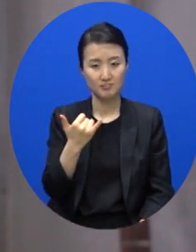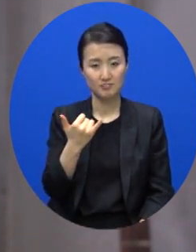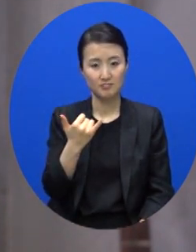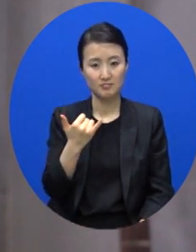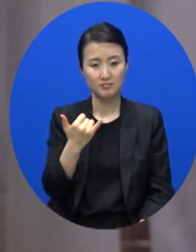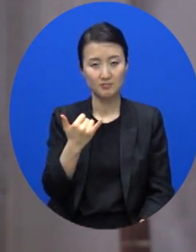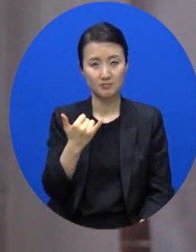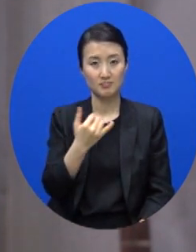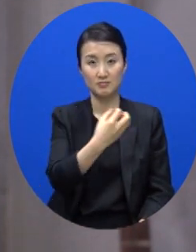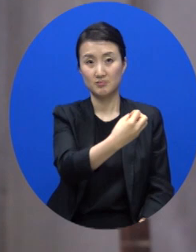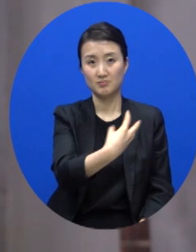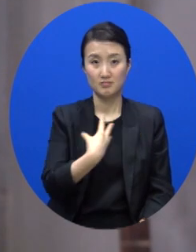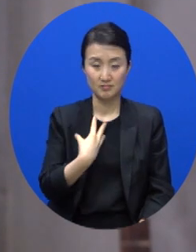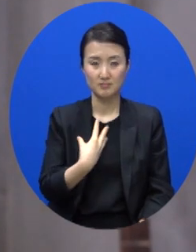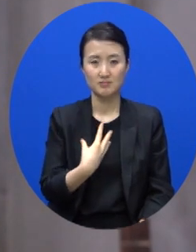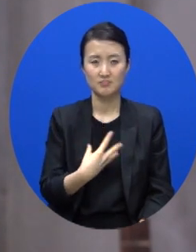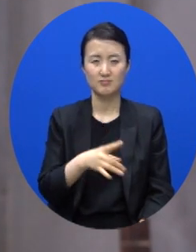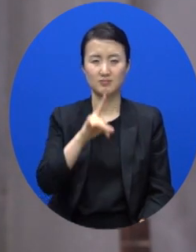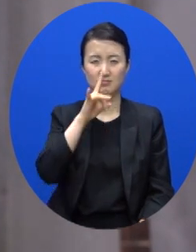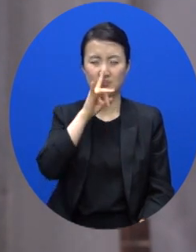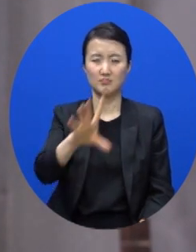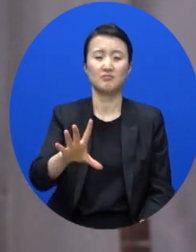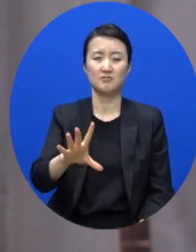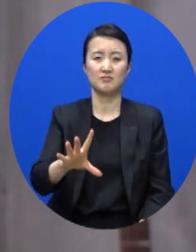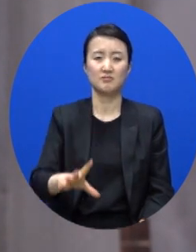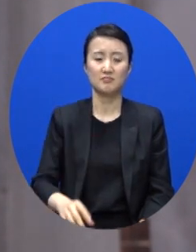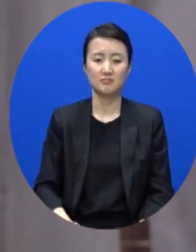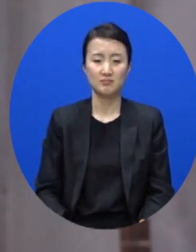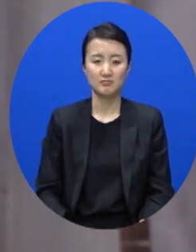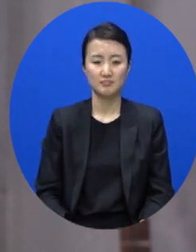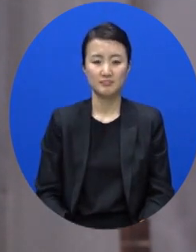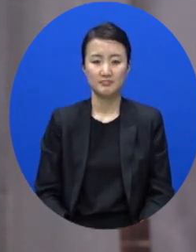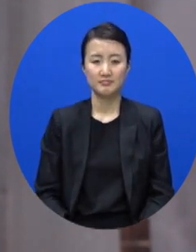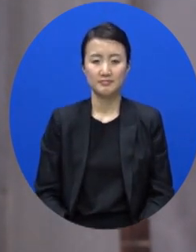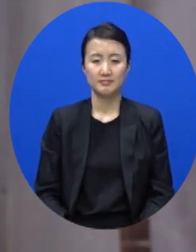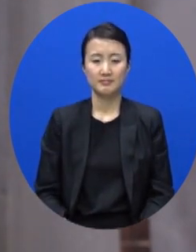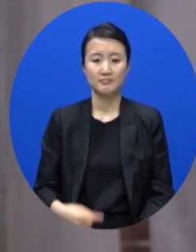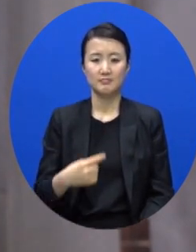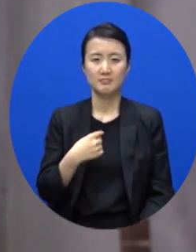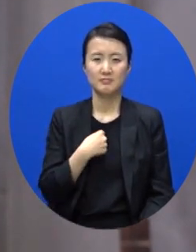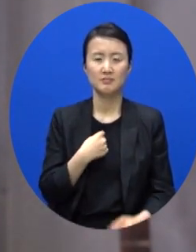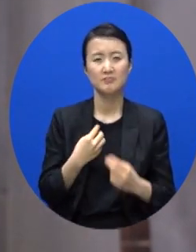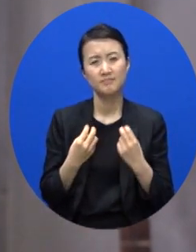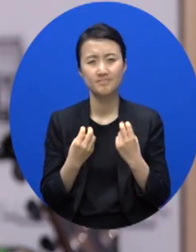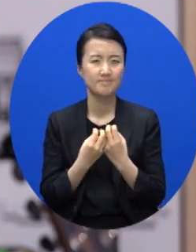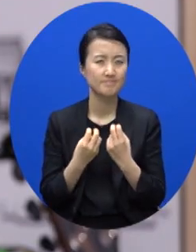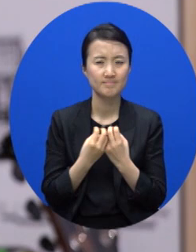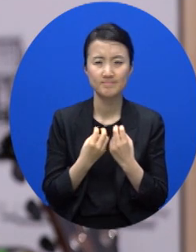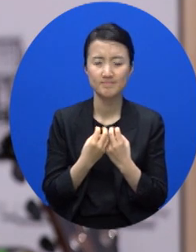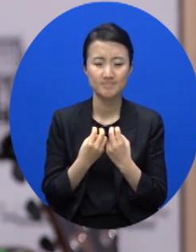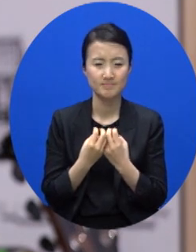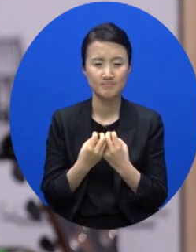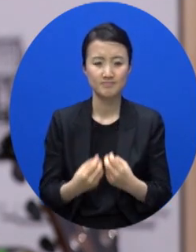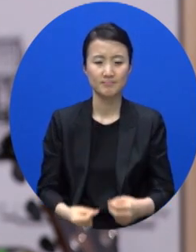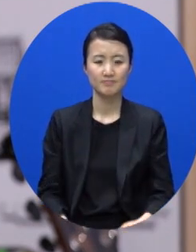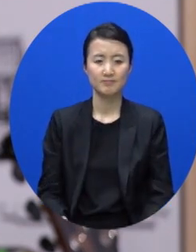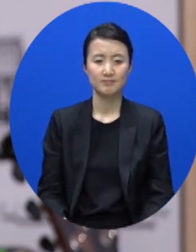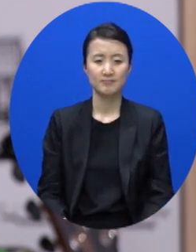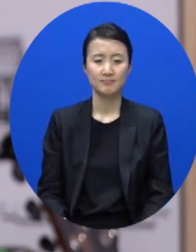한 칼에 그냥 거절을 당했습니다. 그래서 저는 막막하지요. 이